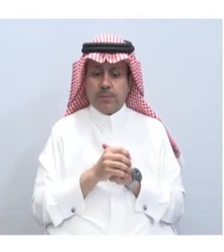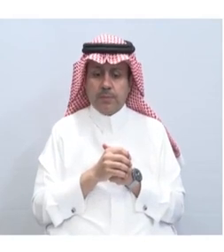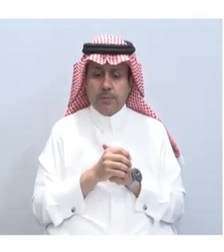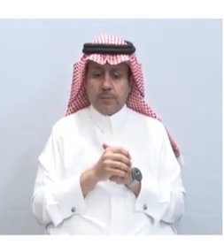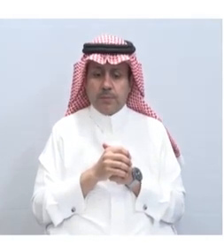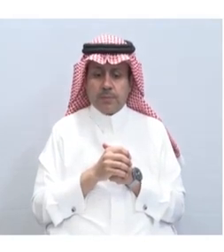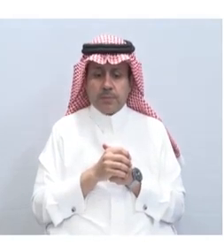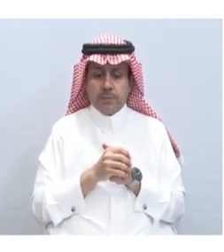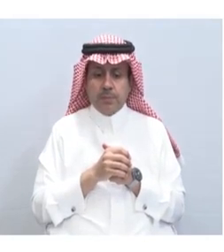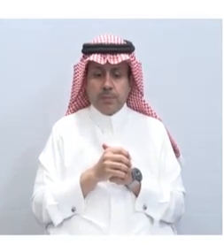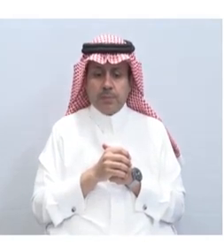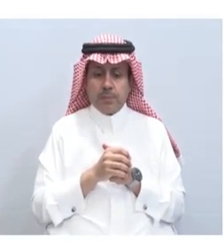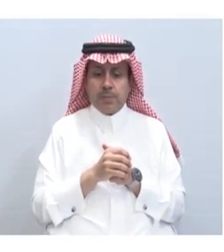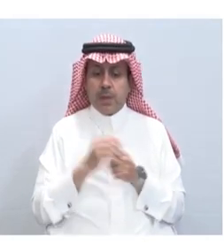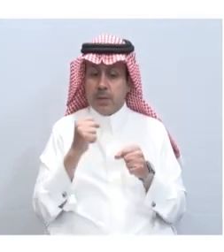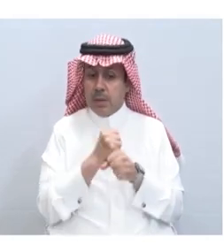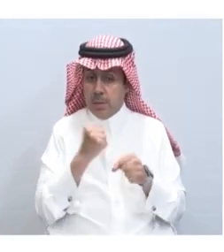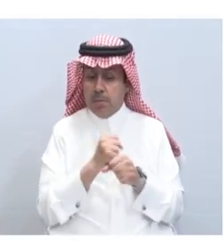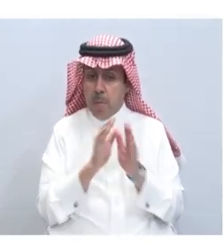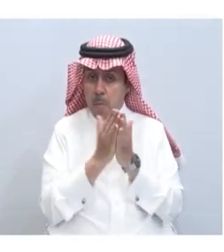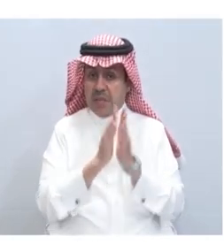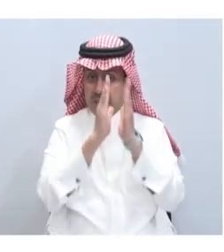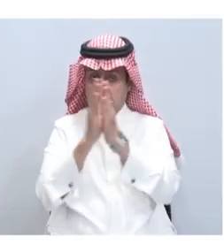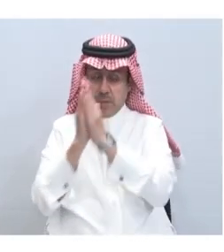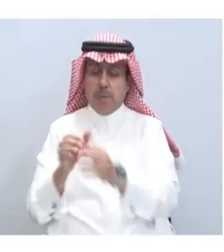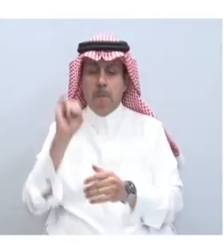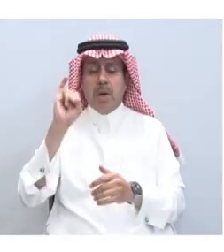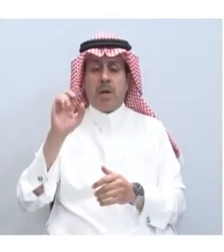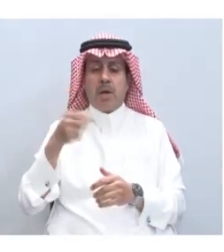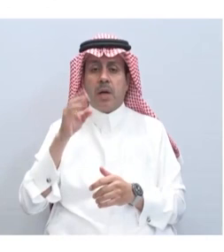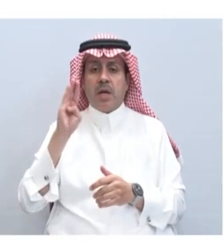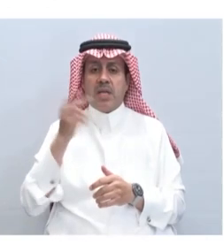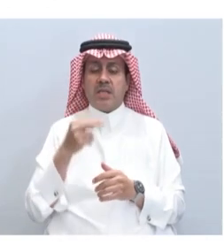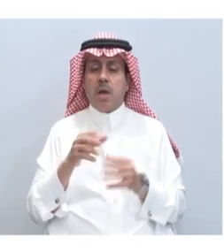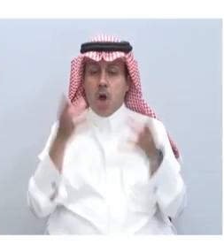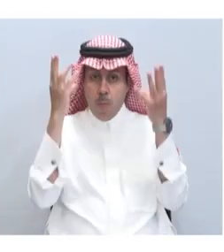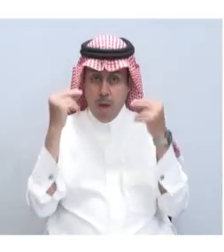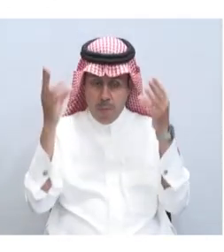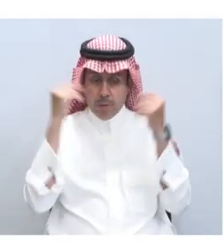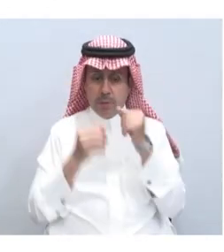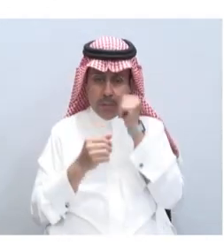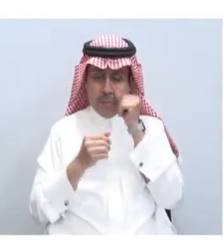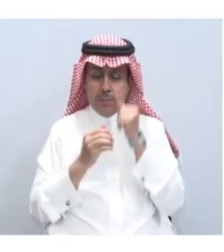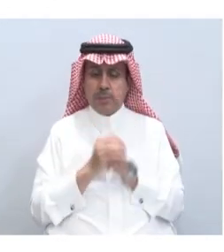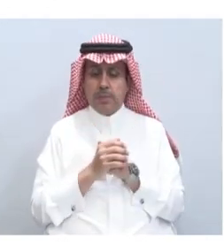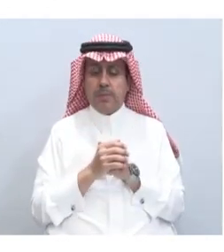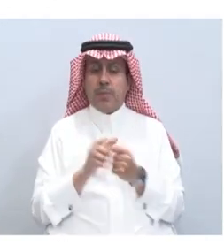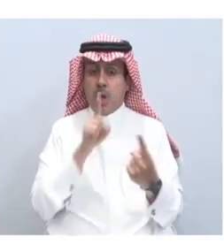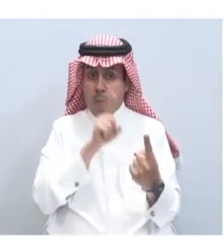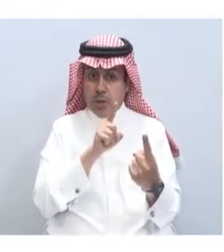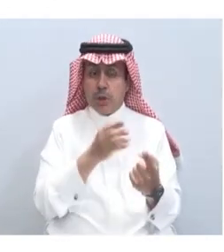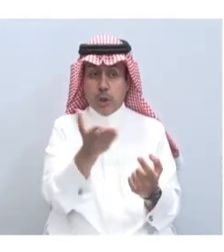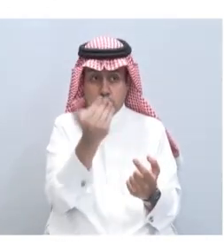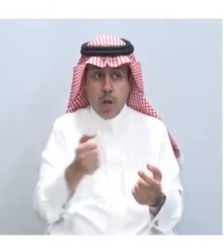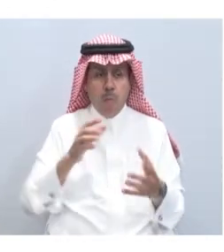الالي وبرامج والتطبيقات تستخدم المكتبات ومراكز المعلومات التقنيات في اعمالها لاجل لمواجهه